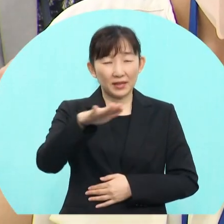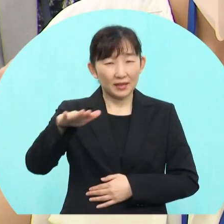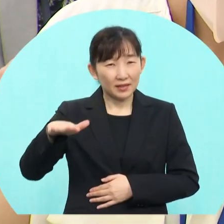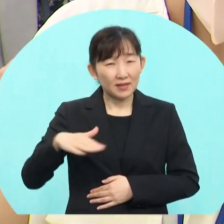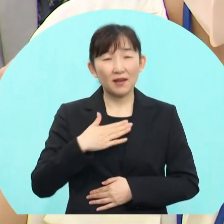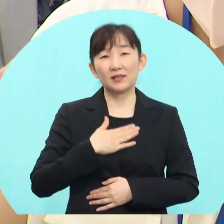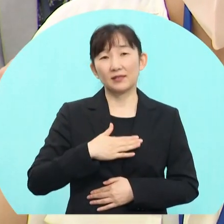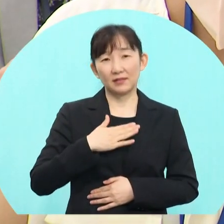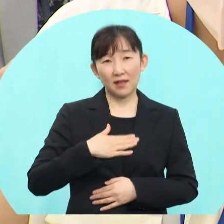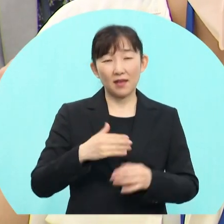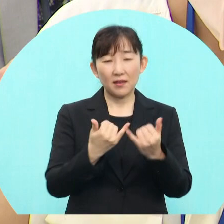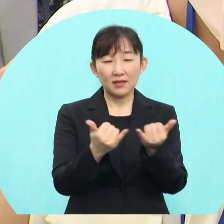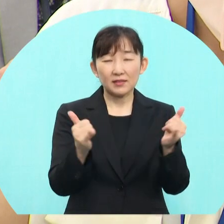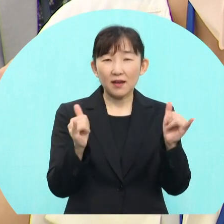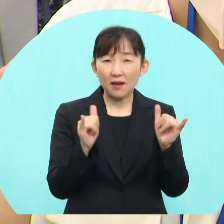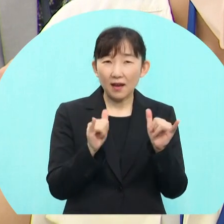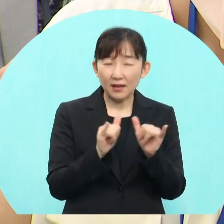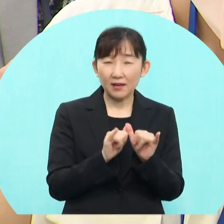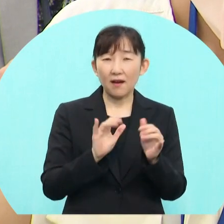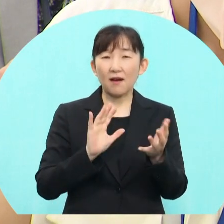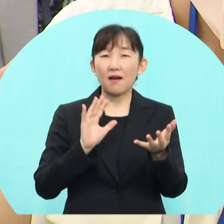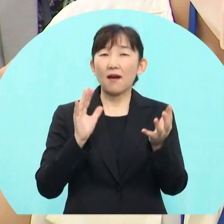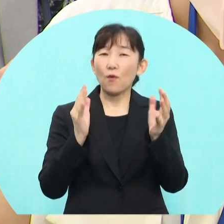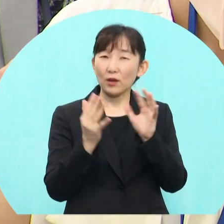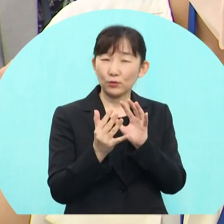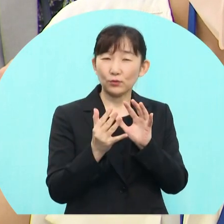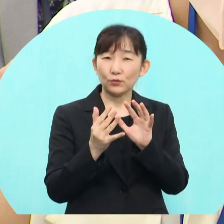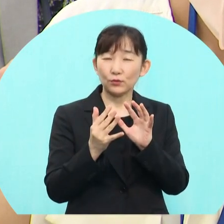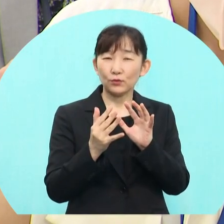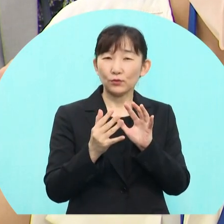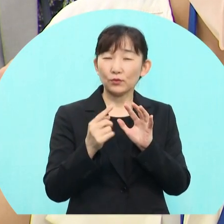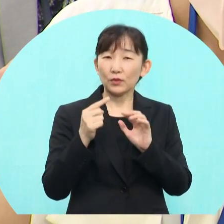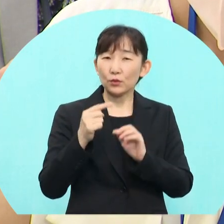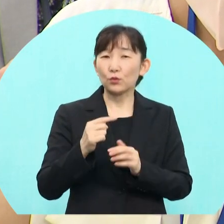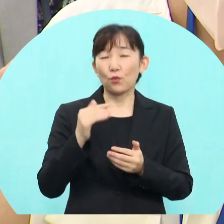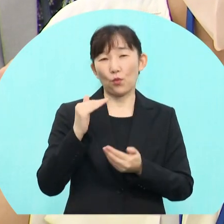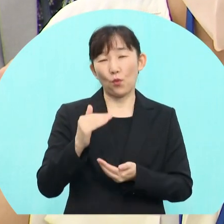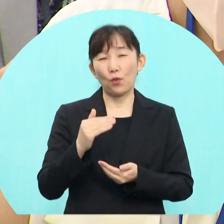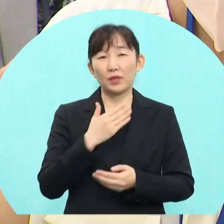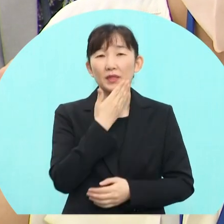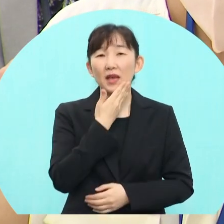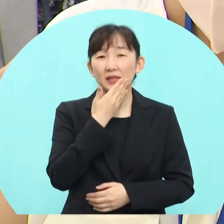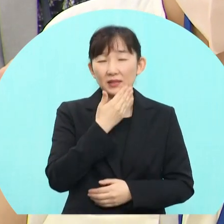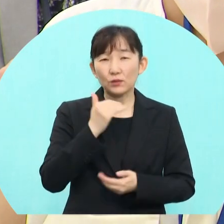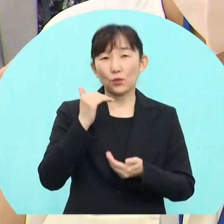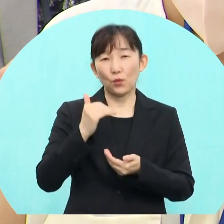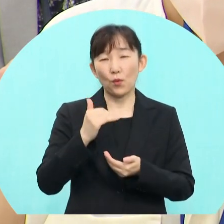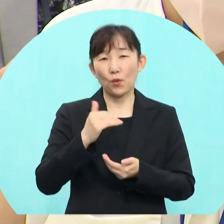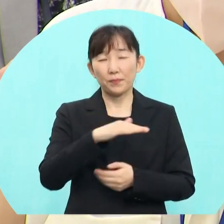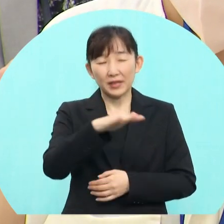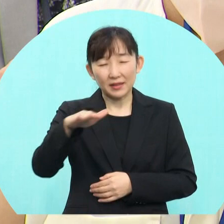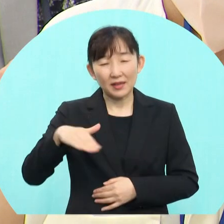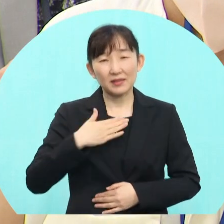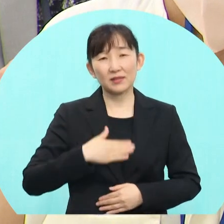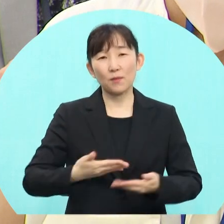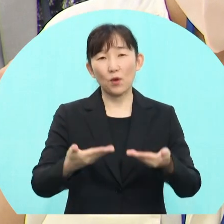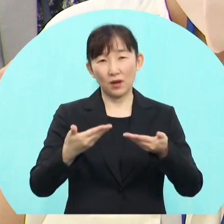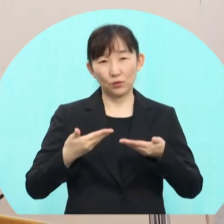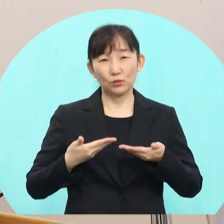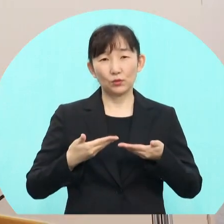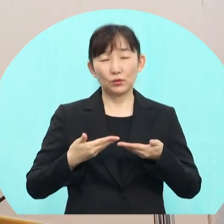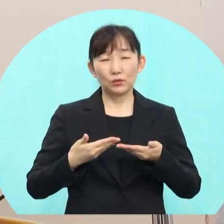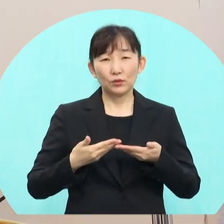が知って、社会全体がこう変えていくっていうか、ものなんだよっていうところをやっぱりより多くの人に知ってもらうっていう